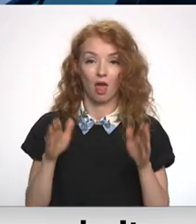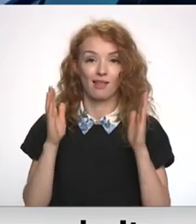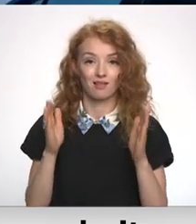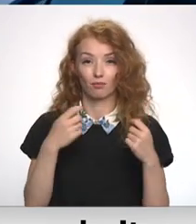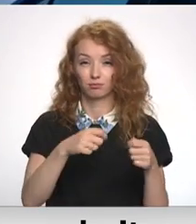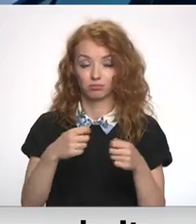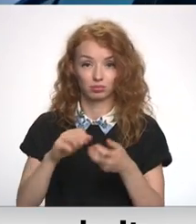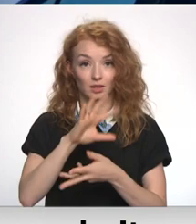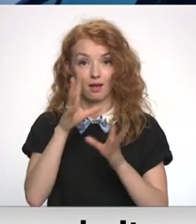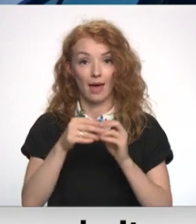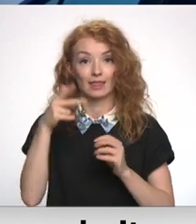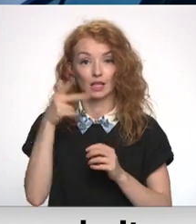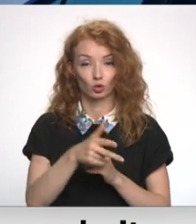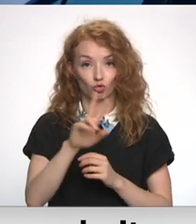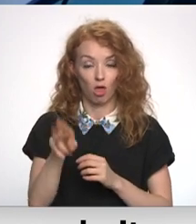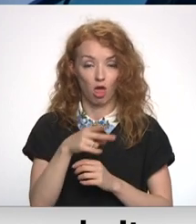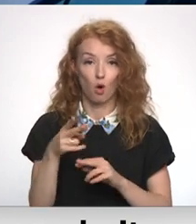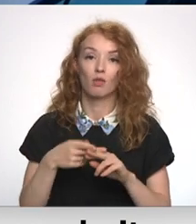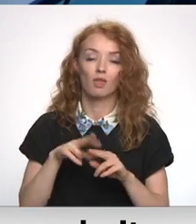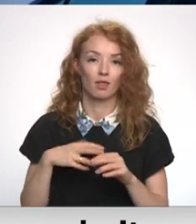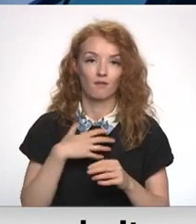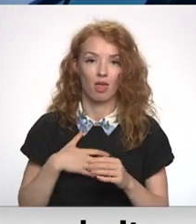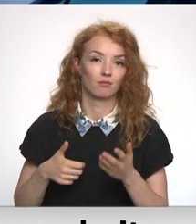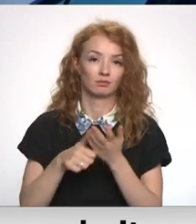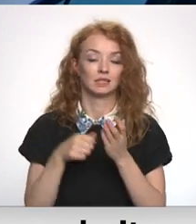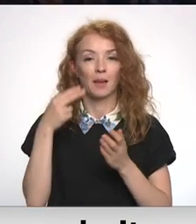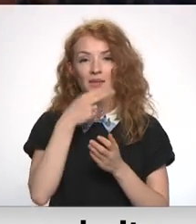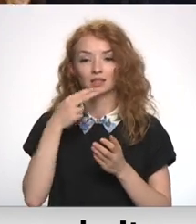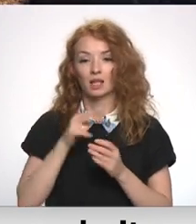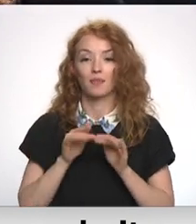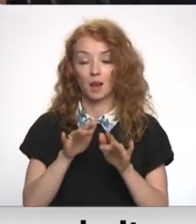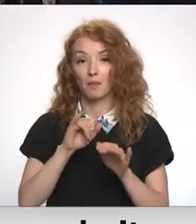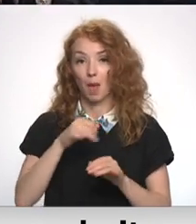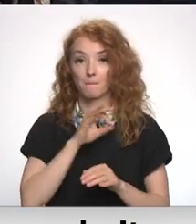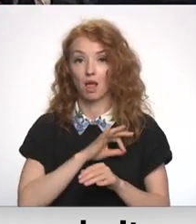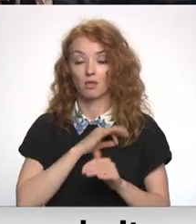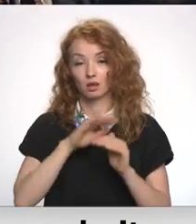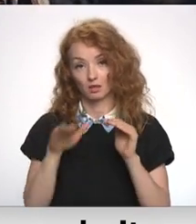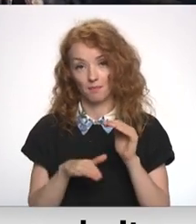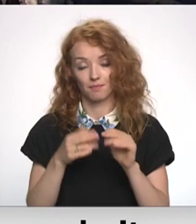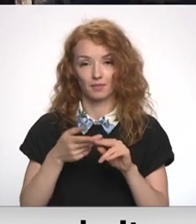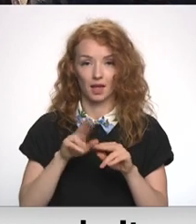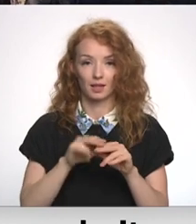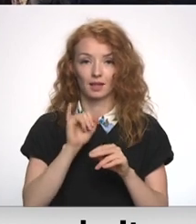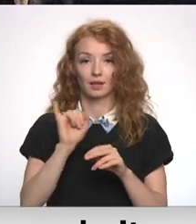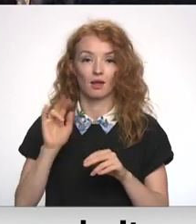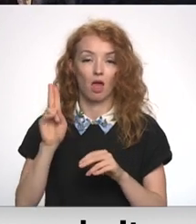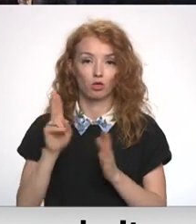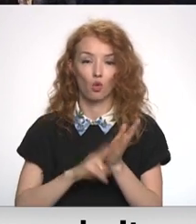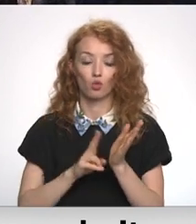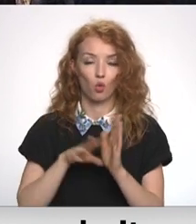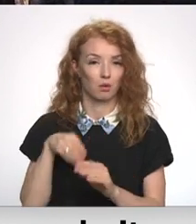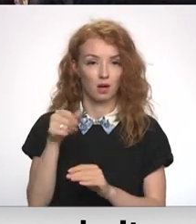tirzniecības sasniedz 3000 eiro, tad jāreģistrē saimnieciskā darbība. Ja peļņa mazāka, iedzīvotāja ienākuma nodoklis